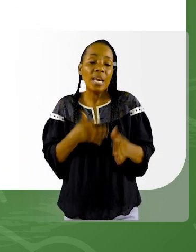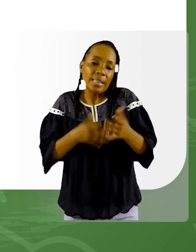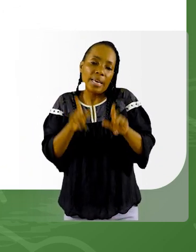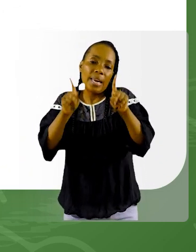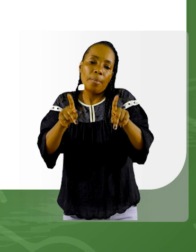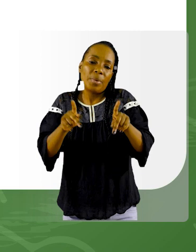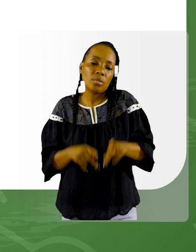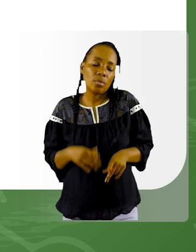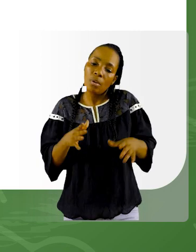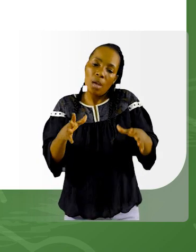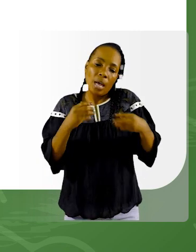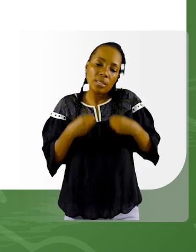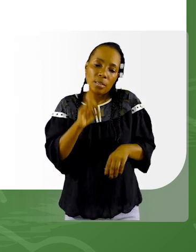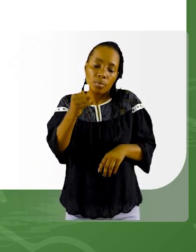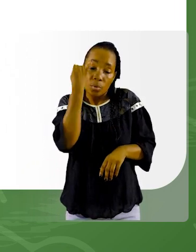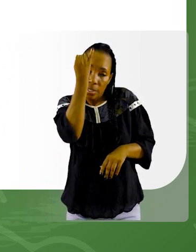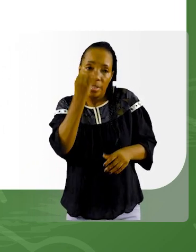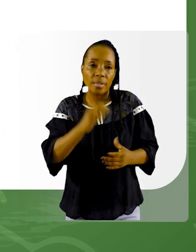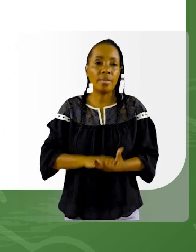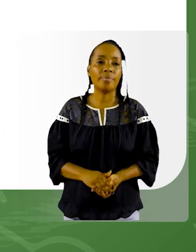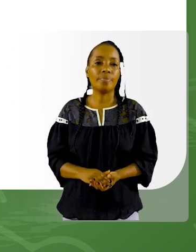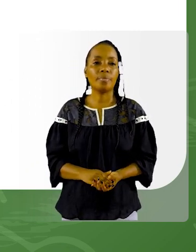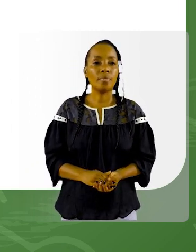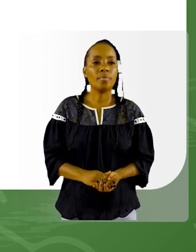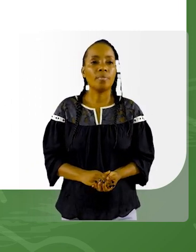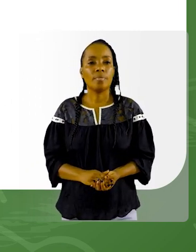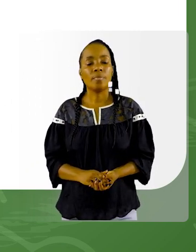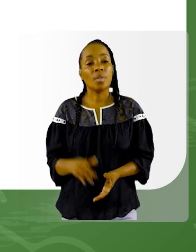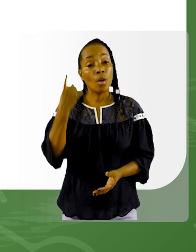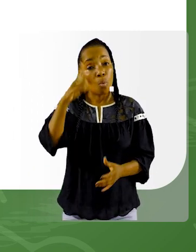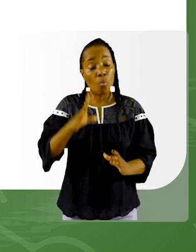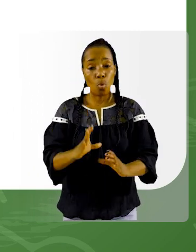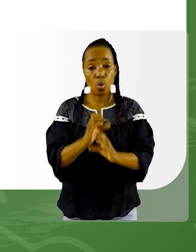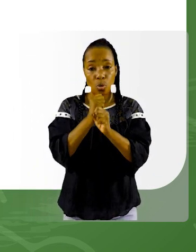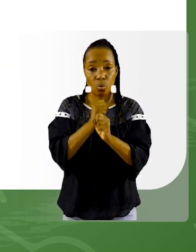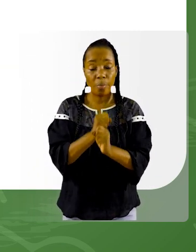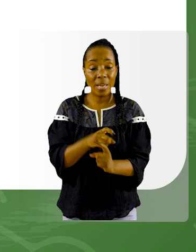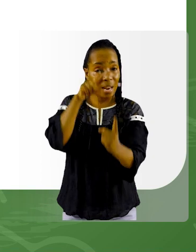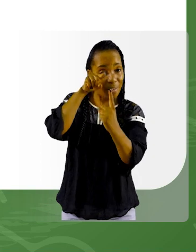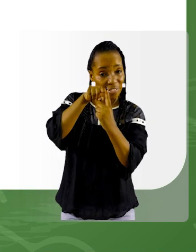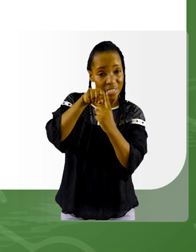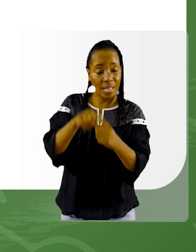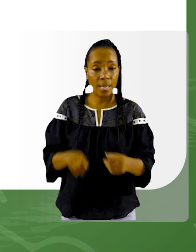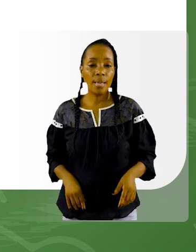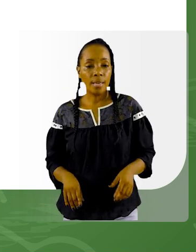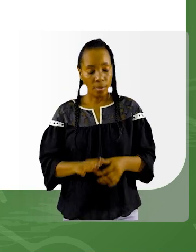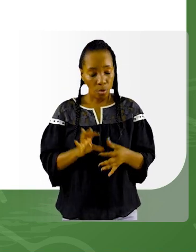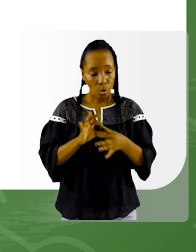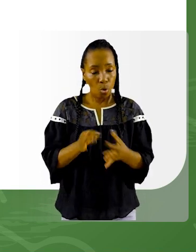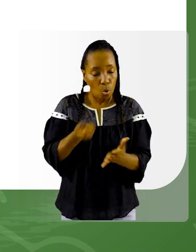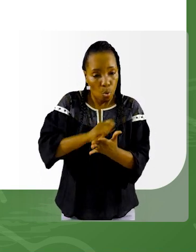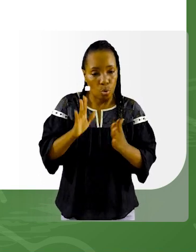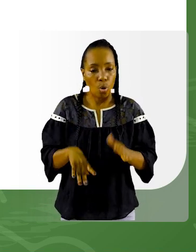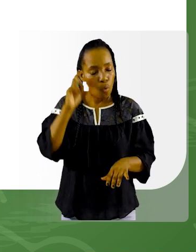adhère à sa position. Donc, pour résumer la visée argumentative du texte, il faut faire intervenir ces 3